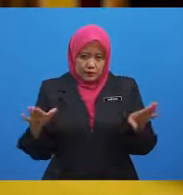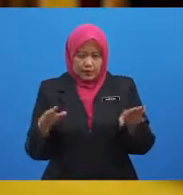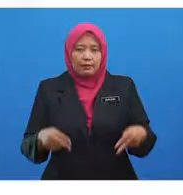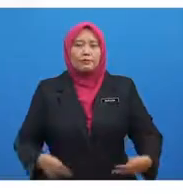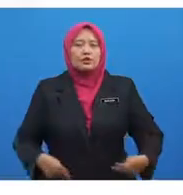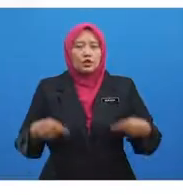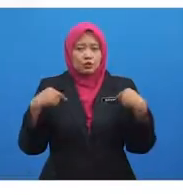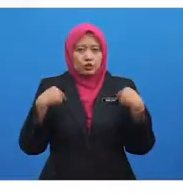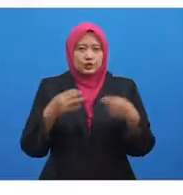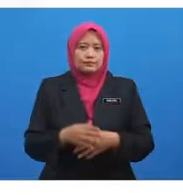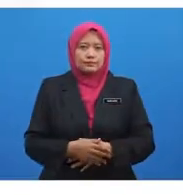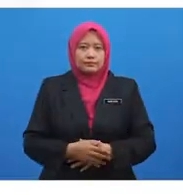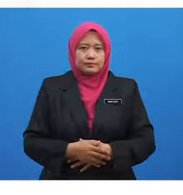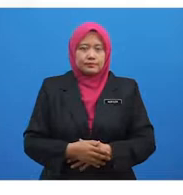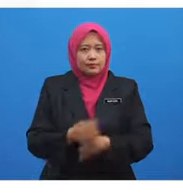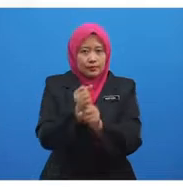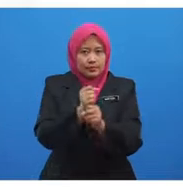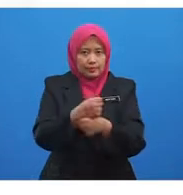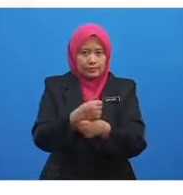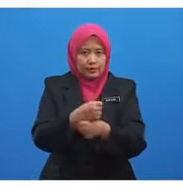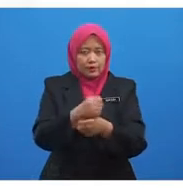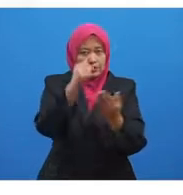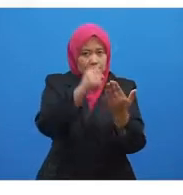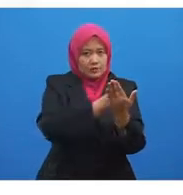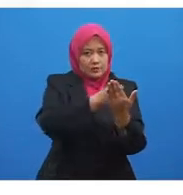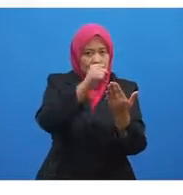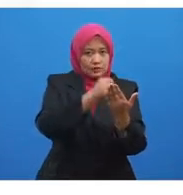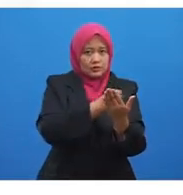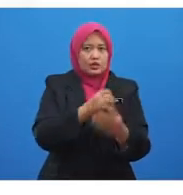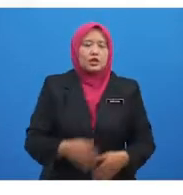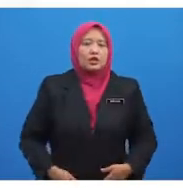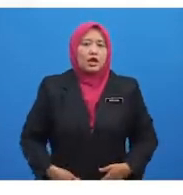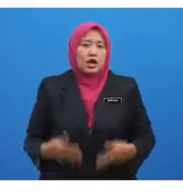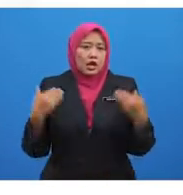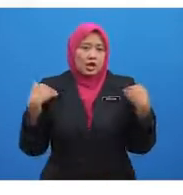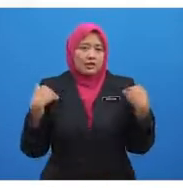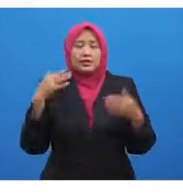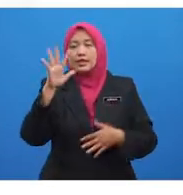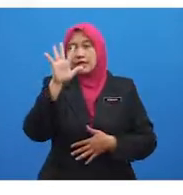ini. Seloka ini terdiri daripada 5 rangkap.